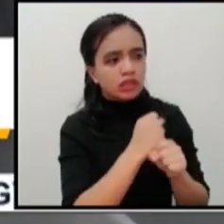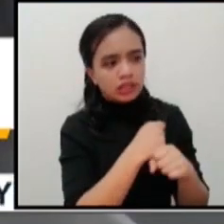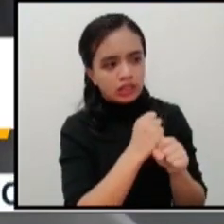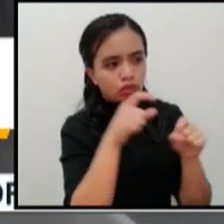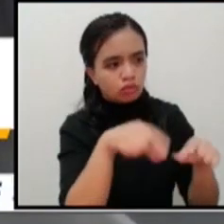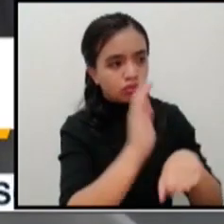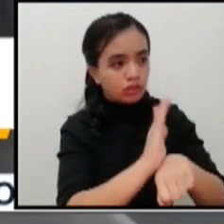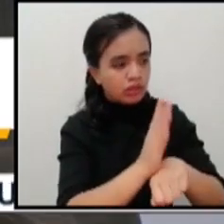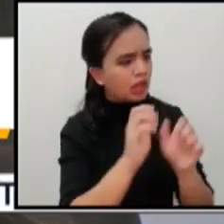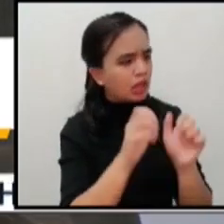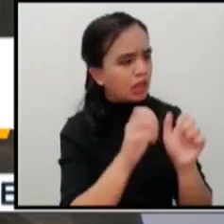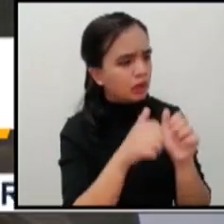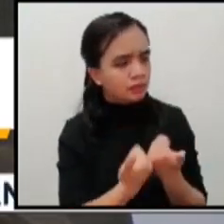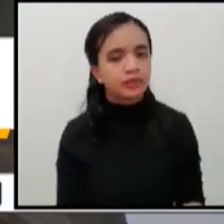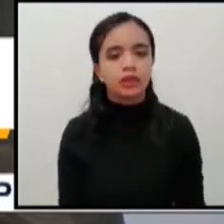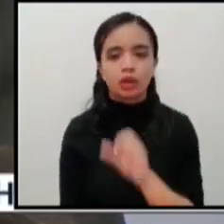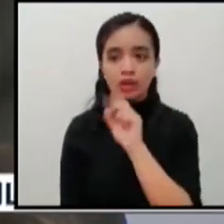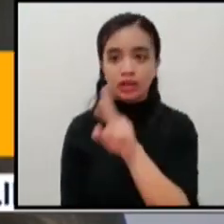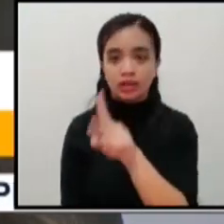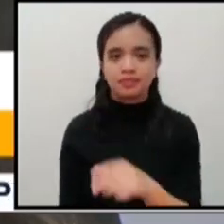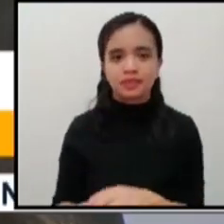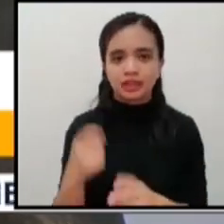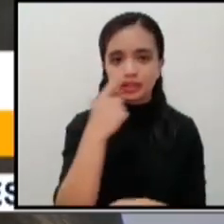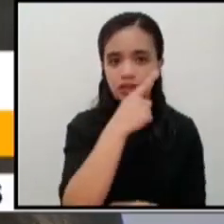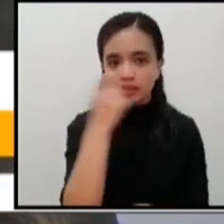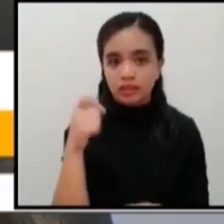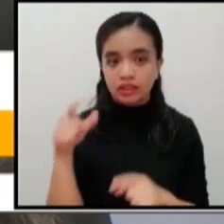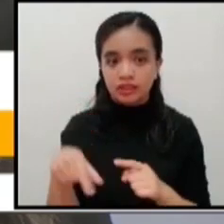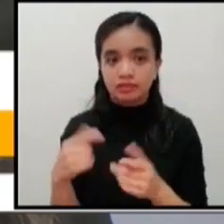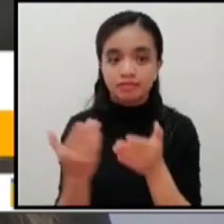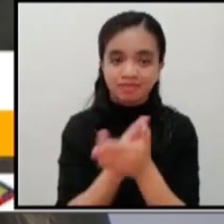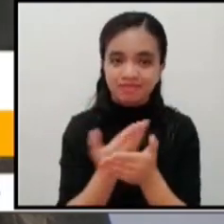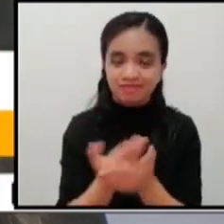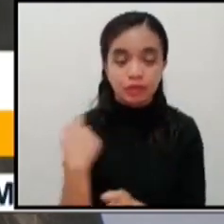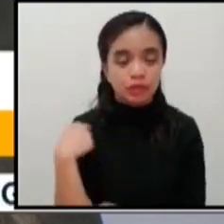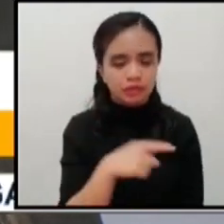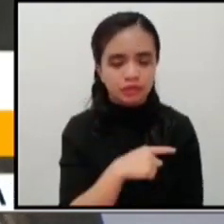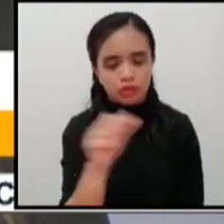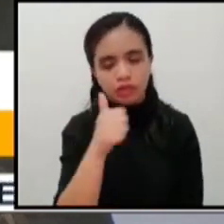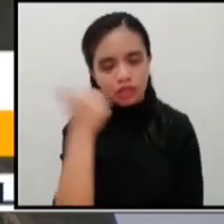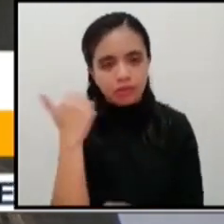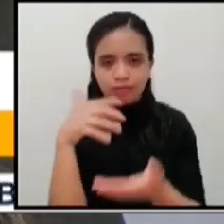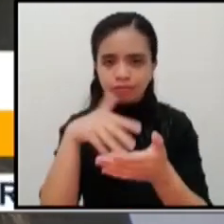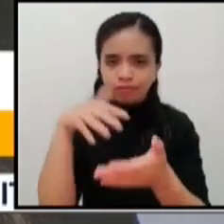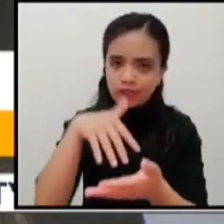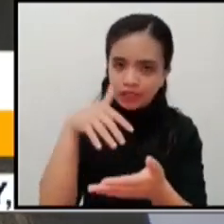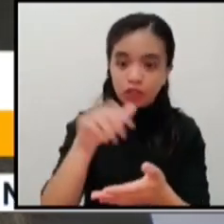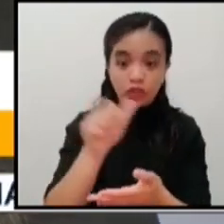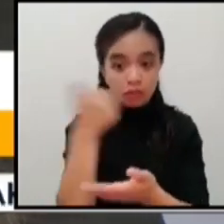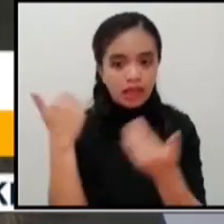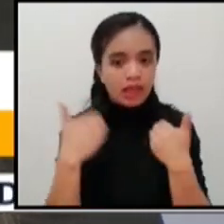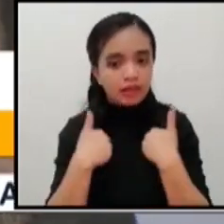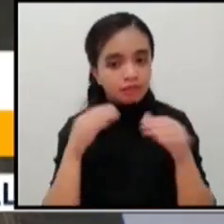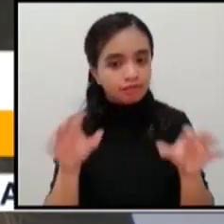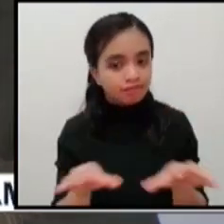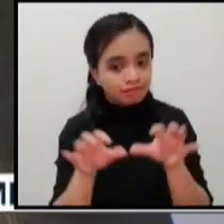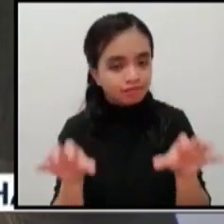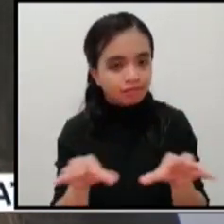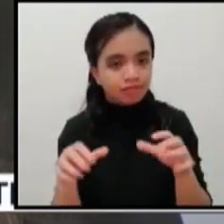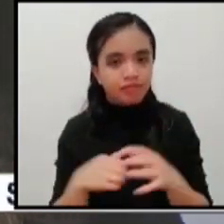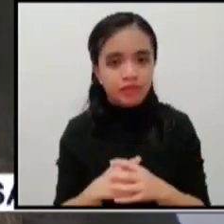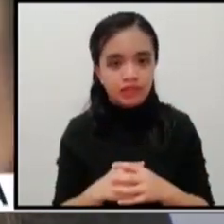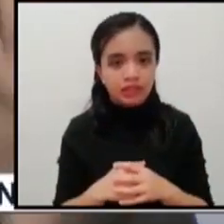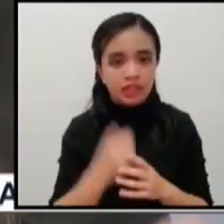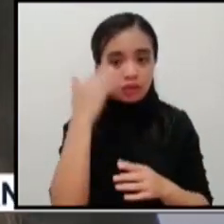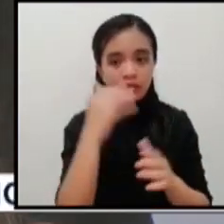Dahil mga volunteers kami dito, yung iba nag-aaral, yung iba mga nagkatrabaho na. Dahil karamihan naman sa amin